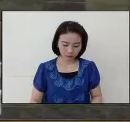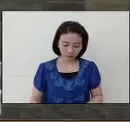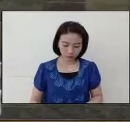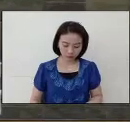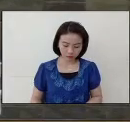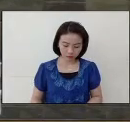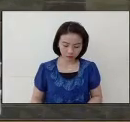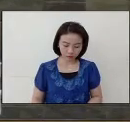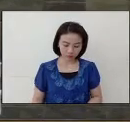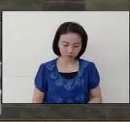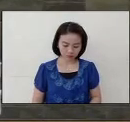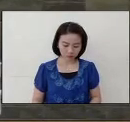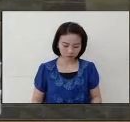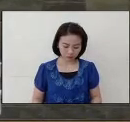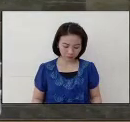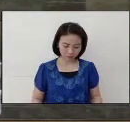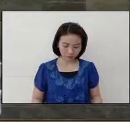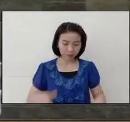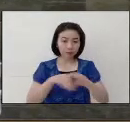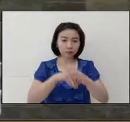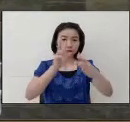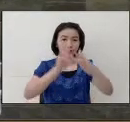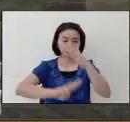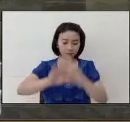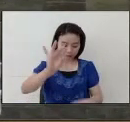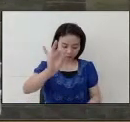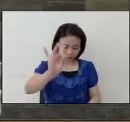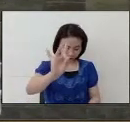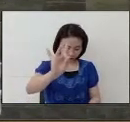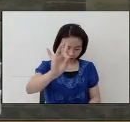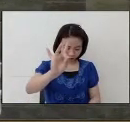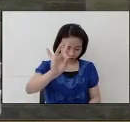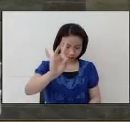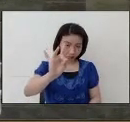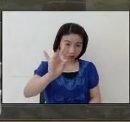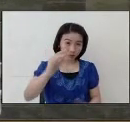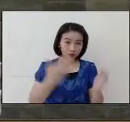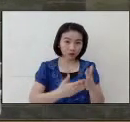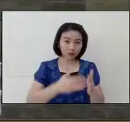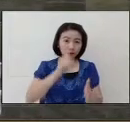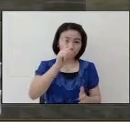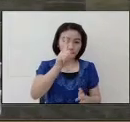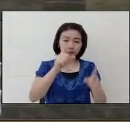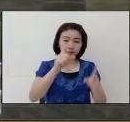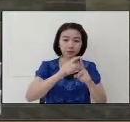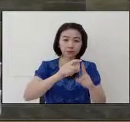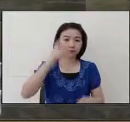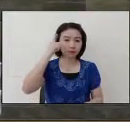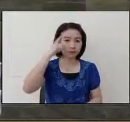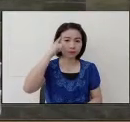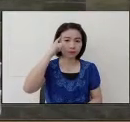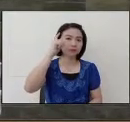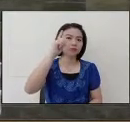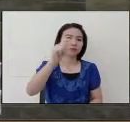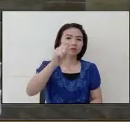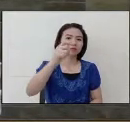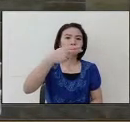ninyo. Okay? Now, so verse number 8, we have the word what? One word. Think. Okay? So,